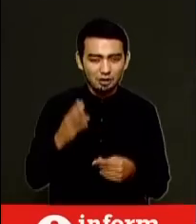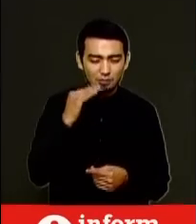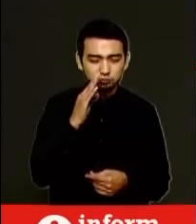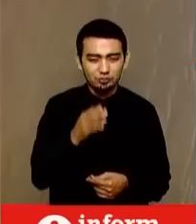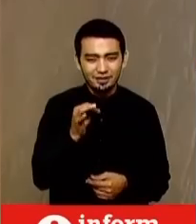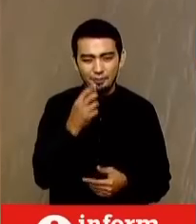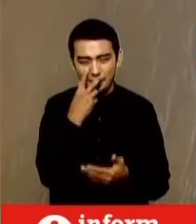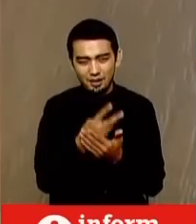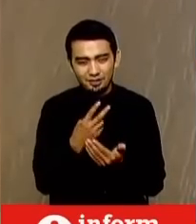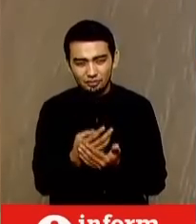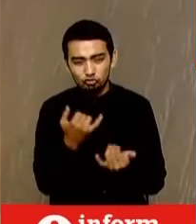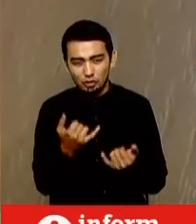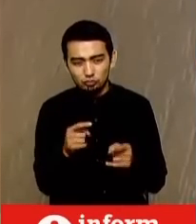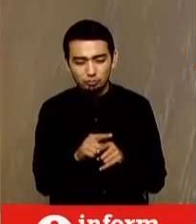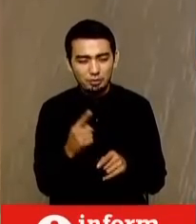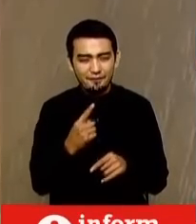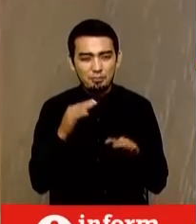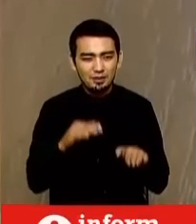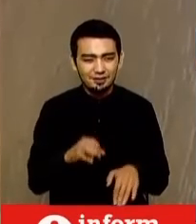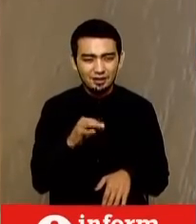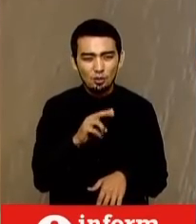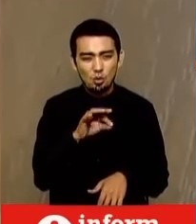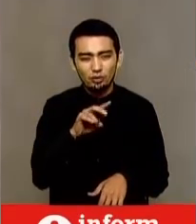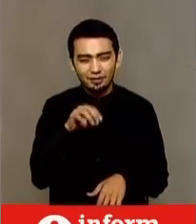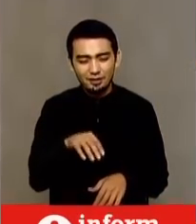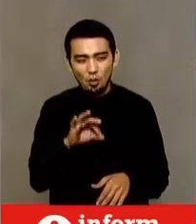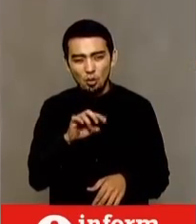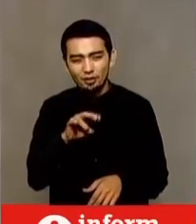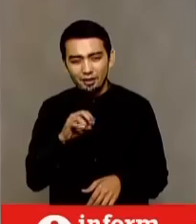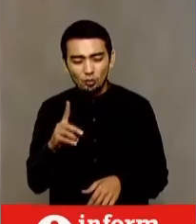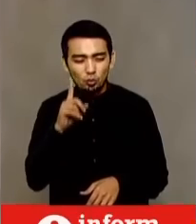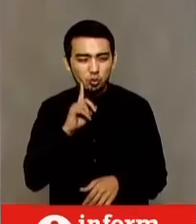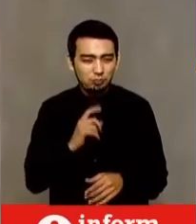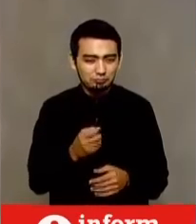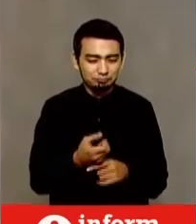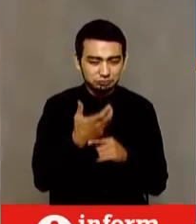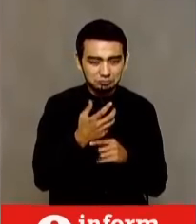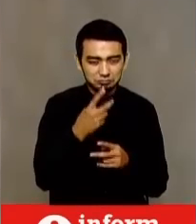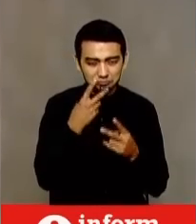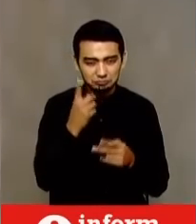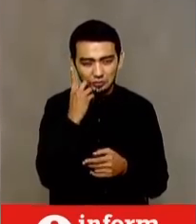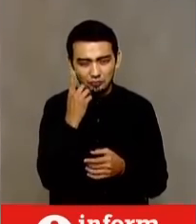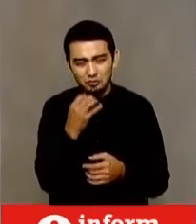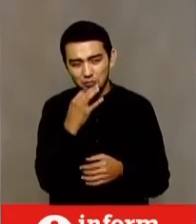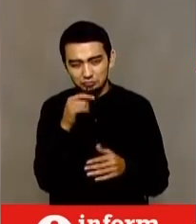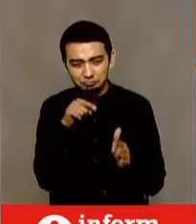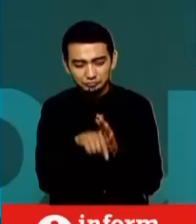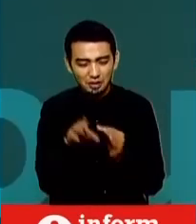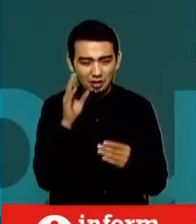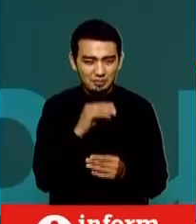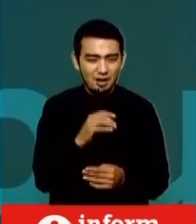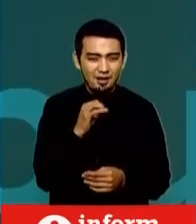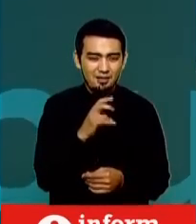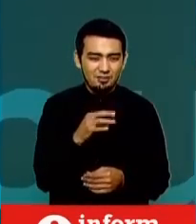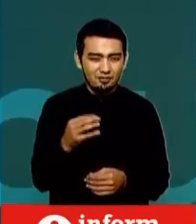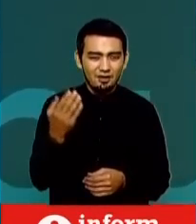кейбір көрсеткіштер бойынша алда тұр. Өйткені қазір контентті онлайн көре салған әлдеқайда тиімдірек, әрі смартфон да кез келген кісінің қалтасында жүреді. Бір